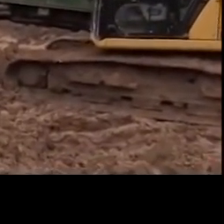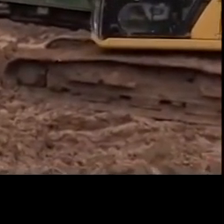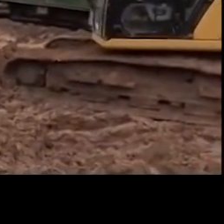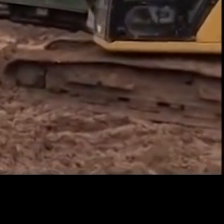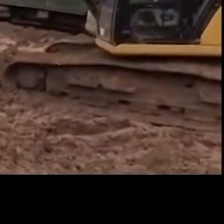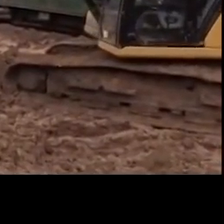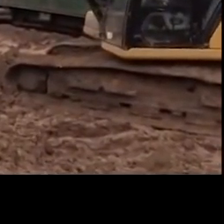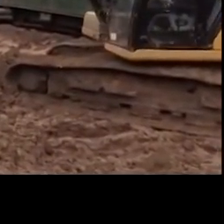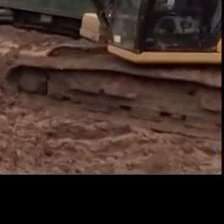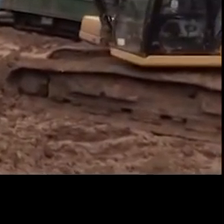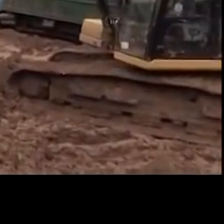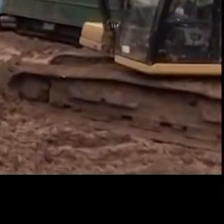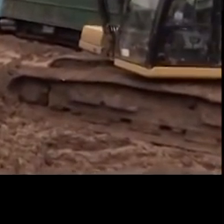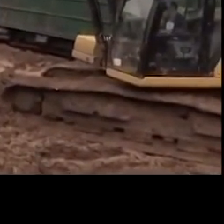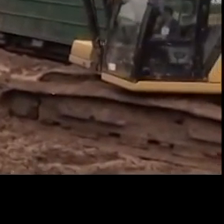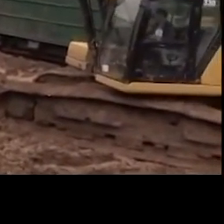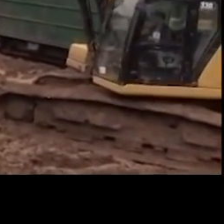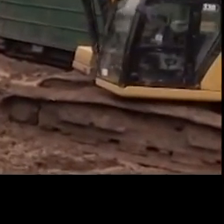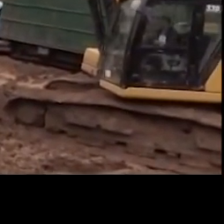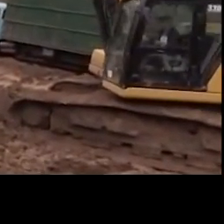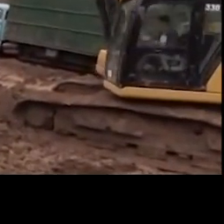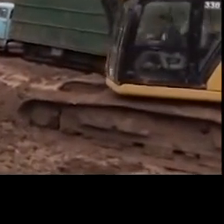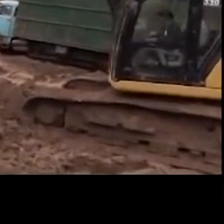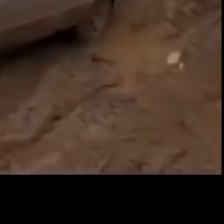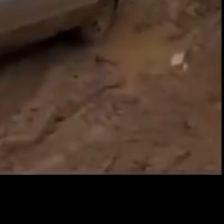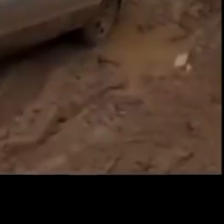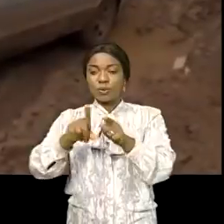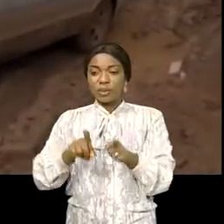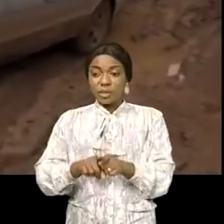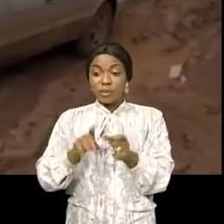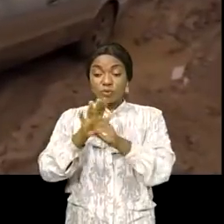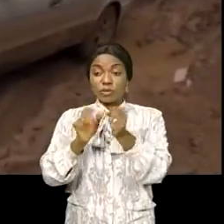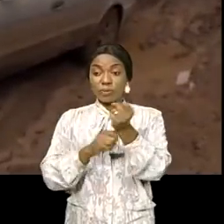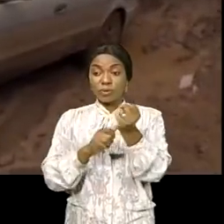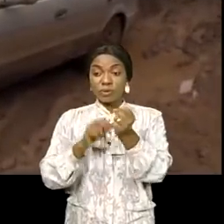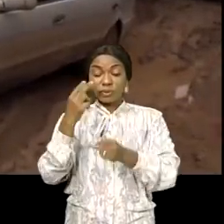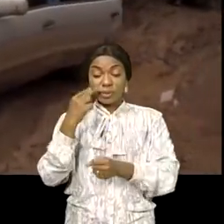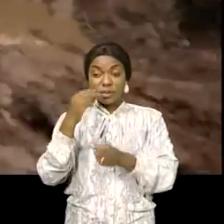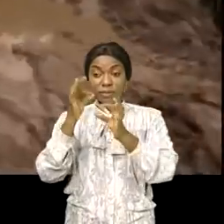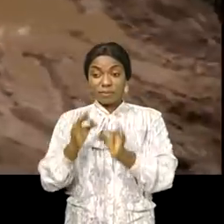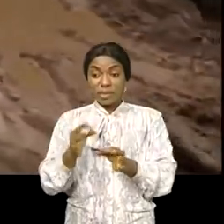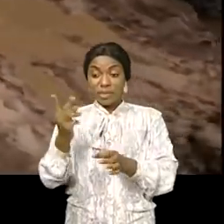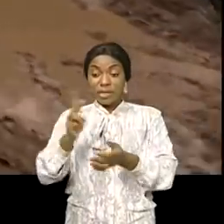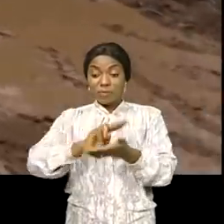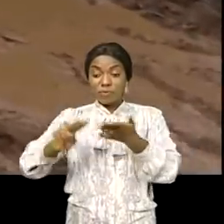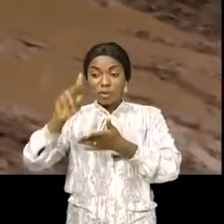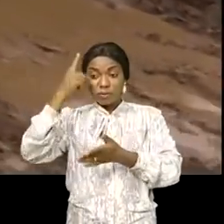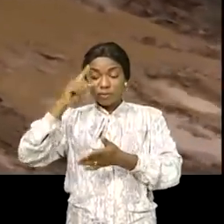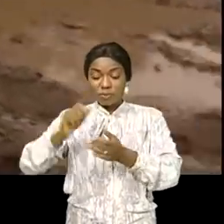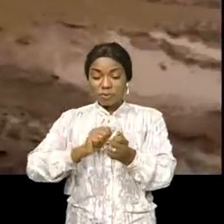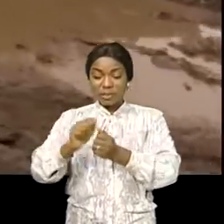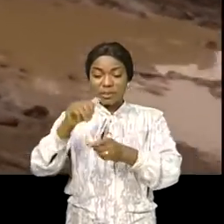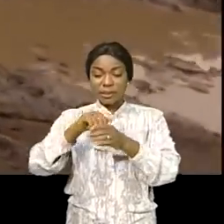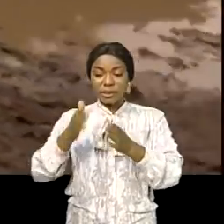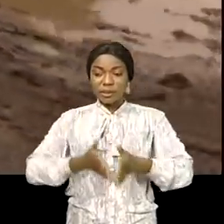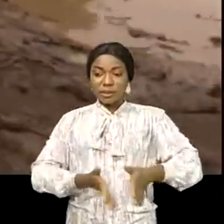180 km. Seuls les plus audacieux osaient s'y aventurer car il fallait des semaines, voire des mois, pour parcourir cette